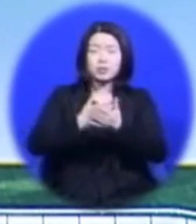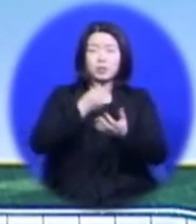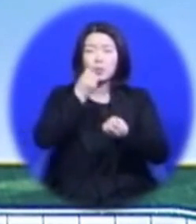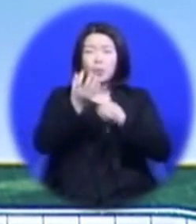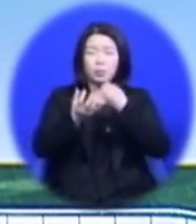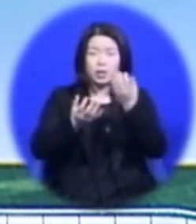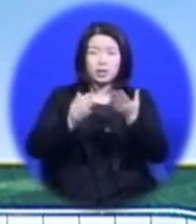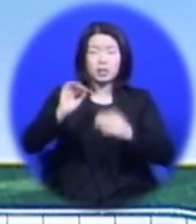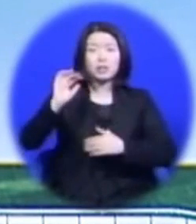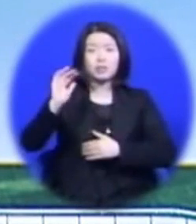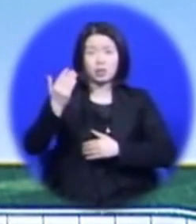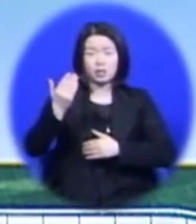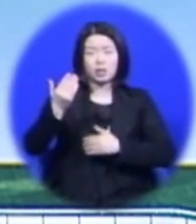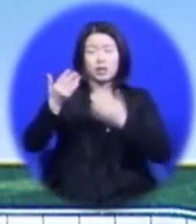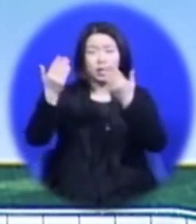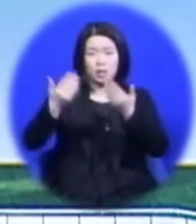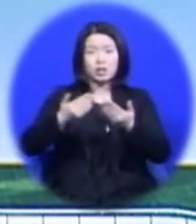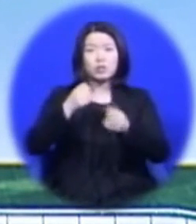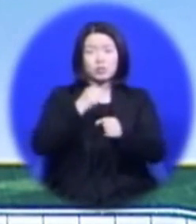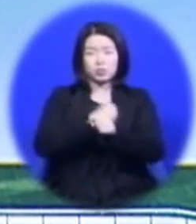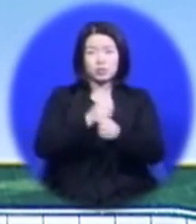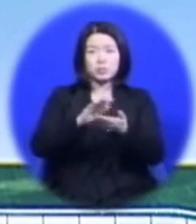되게 해주십니다.